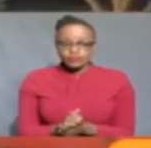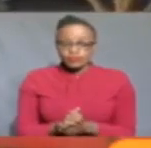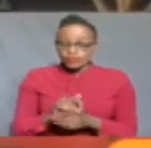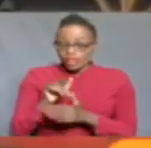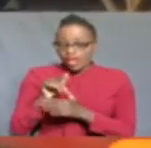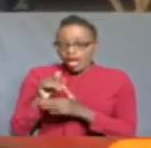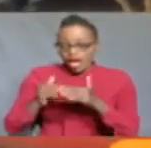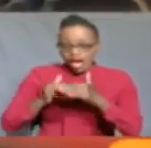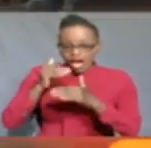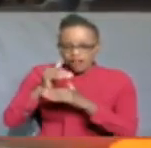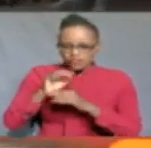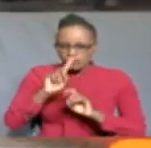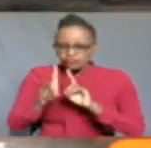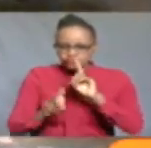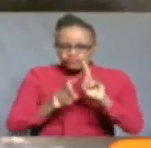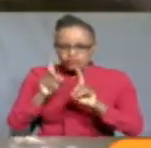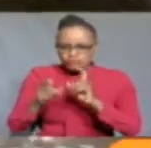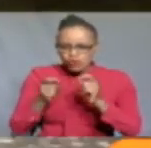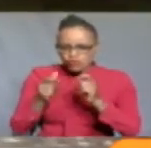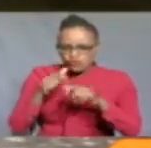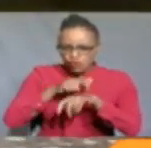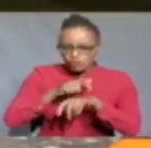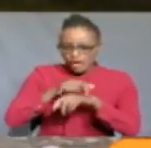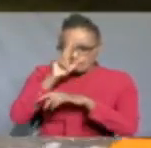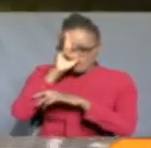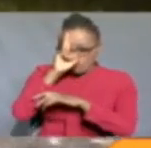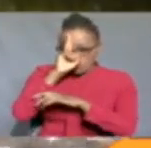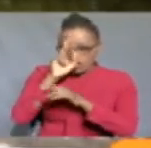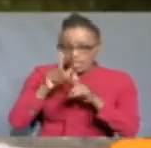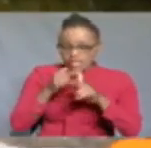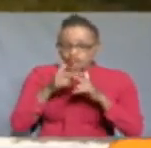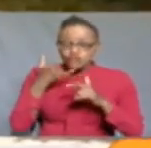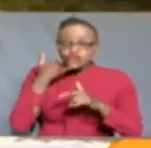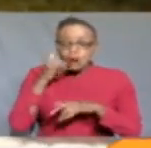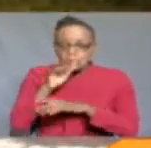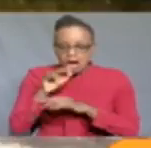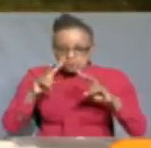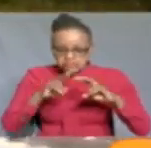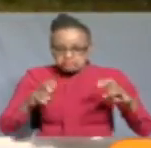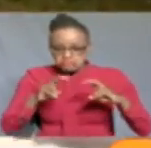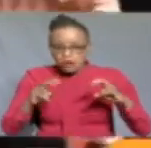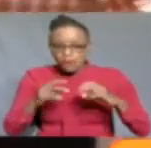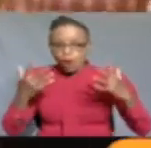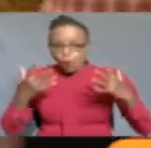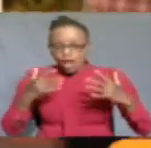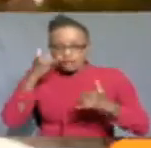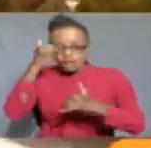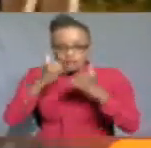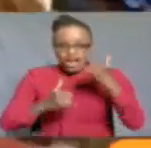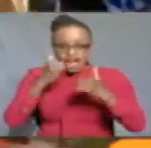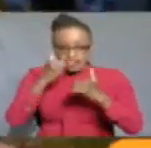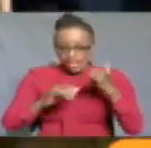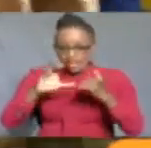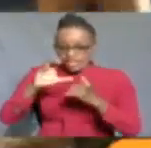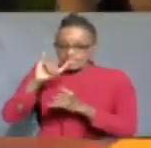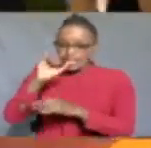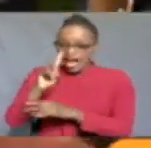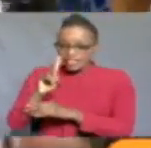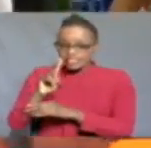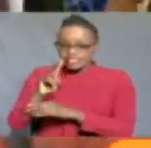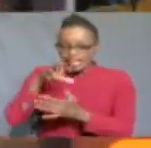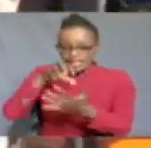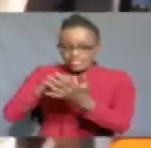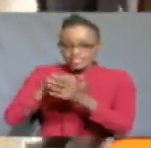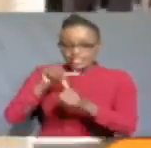Ni baada ya kuhojiwa mara kadhaa na maafisa wa polisi na simu yake kukaguliwa, ambapo hatimaye wachunguzi katika kesi